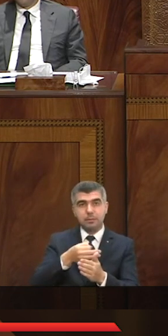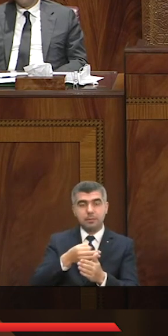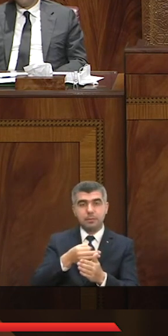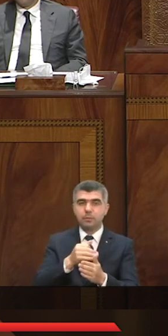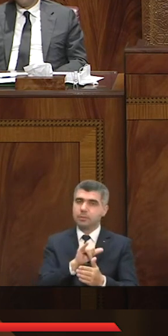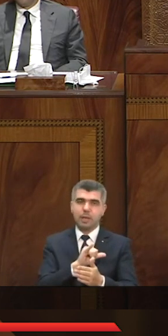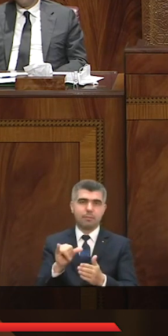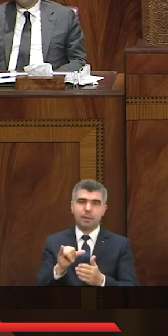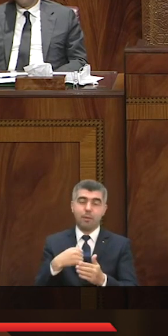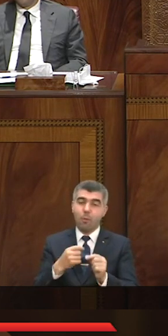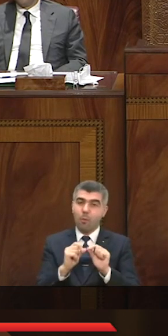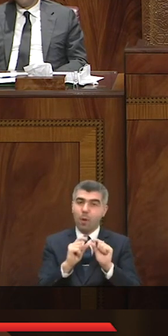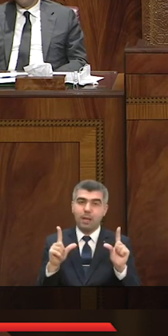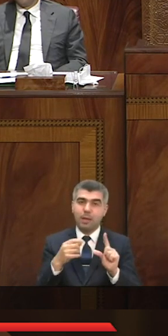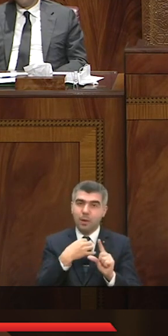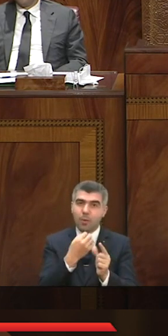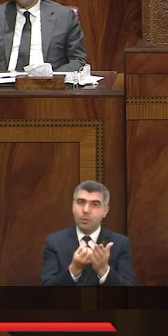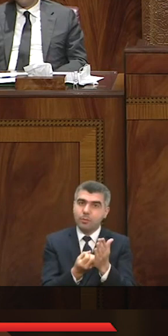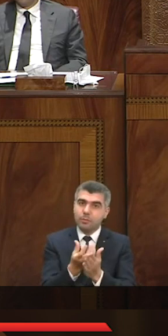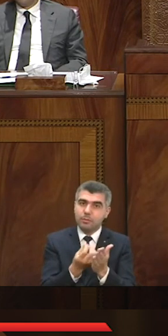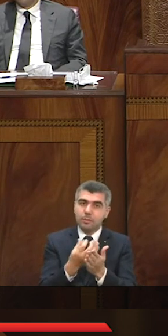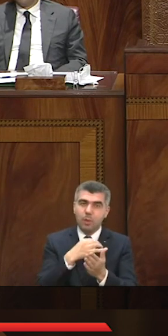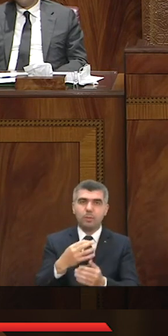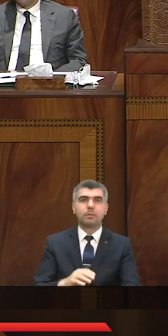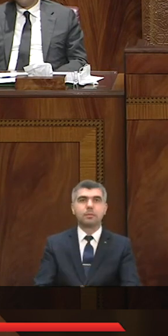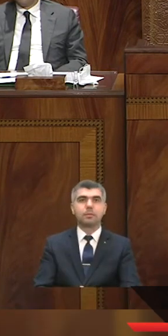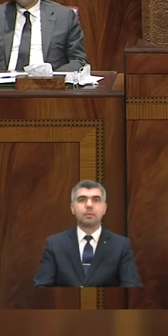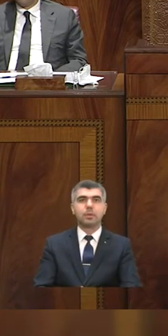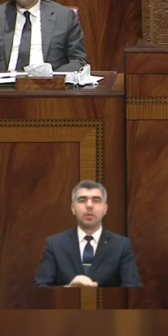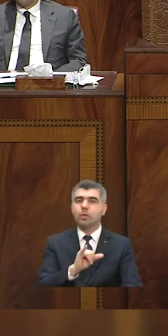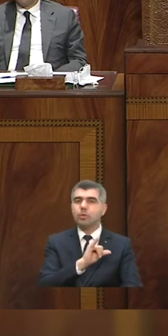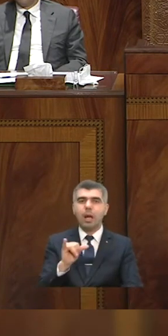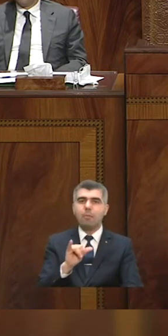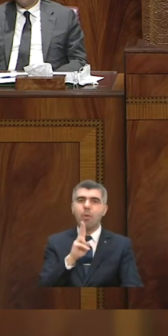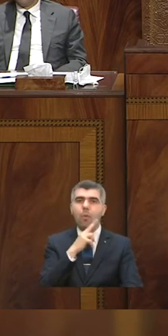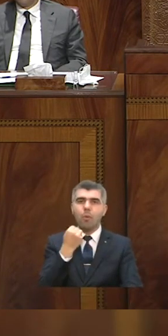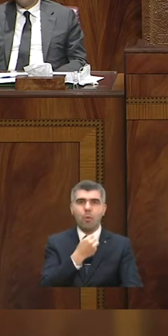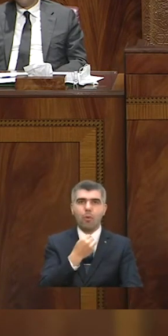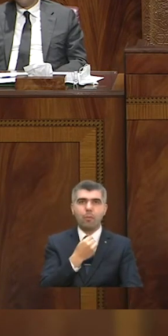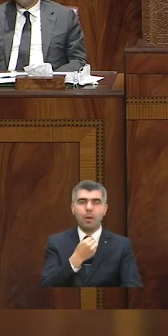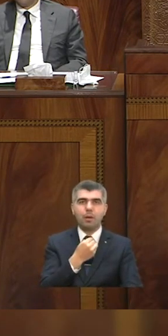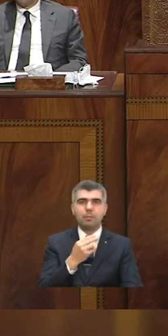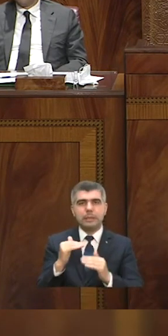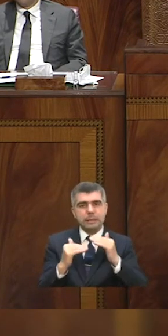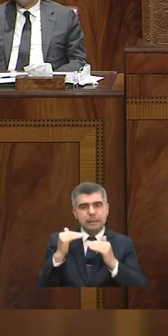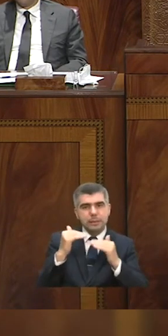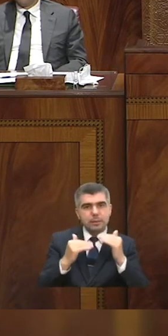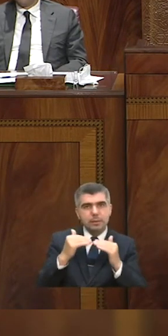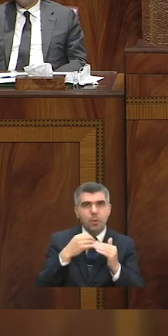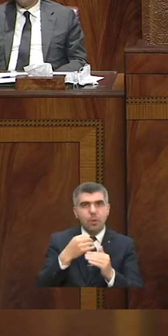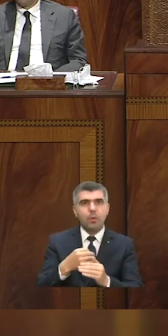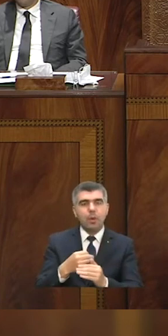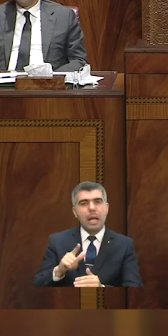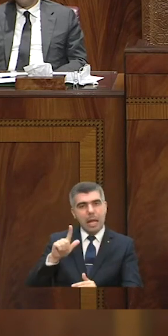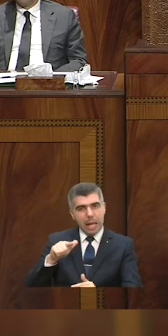غاديش يعني في هذه الحكومه ما كاينش نتزايدوا في الكلام، غادي نقولوا لكم